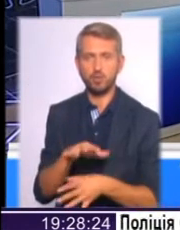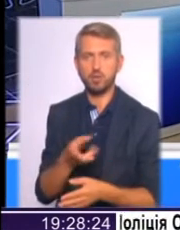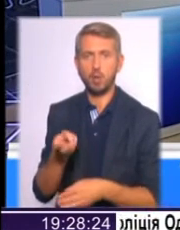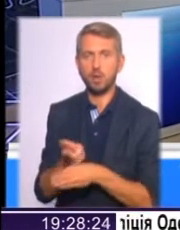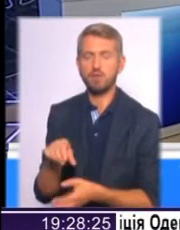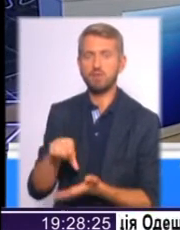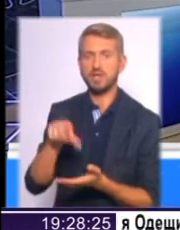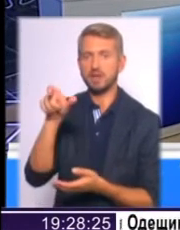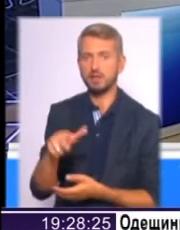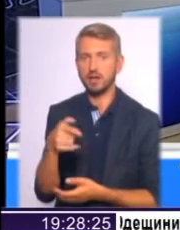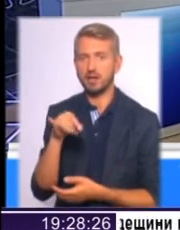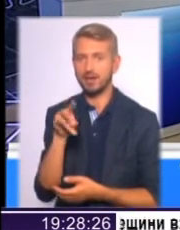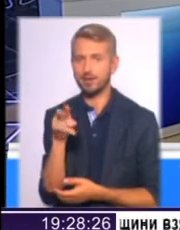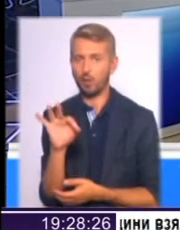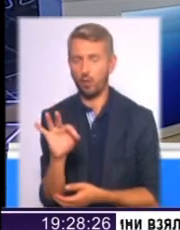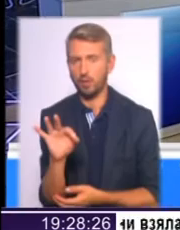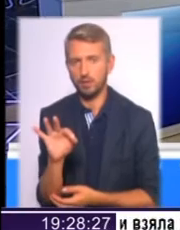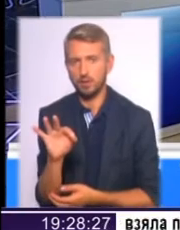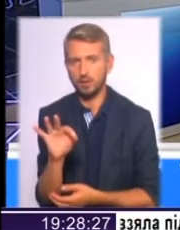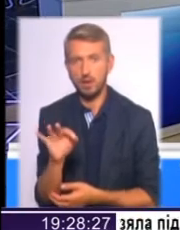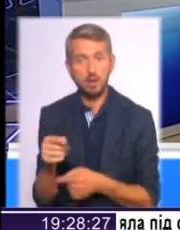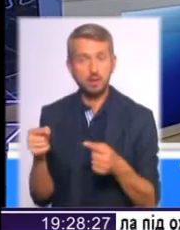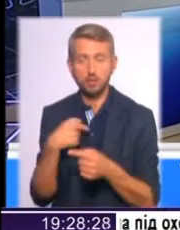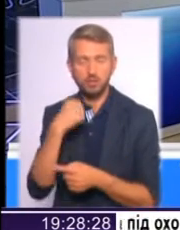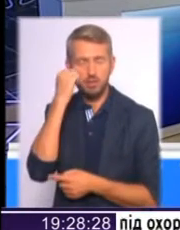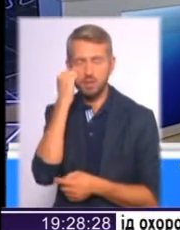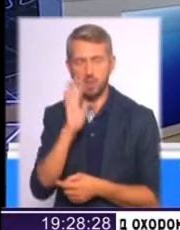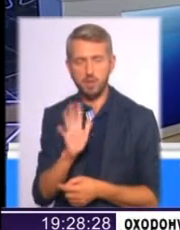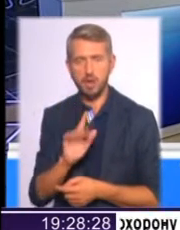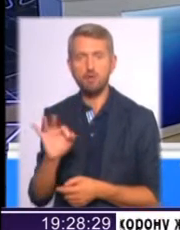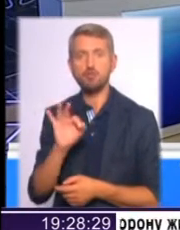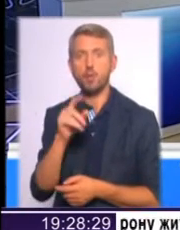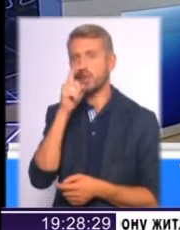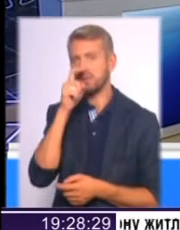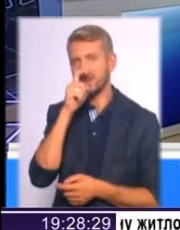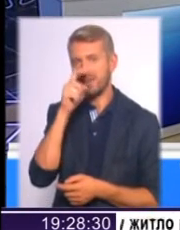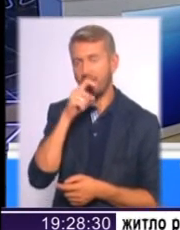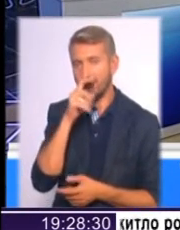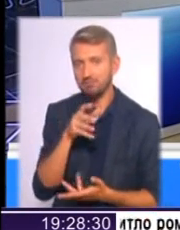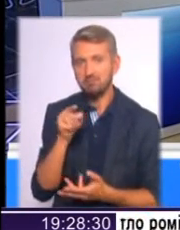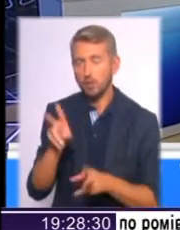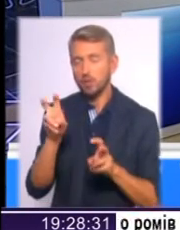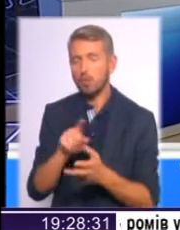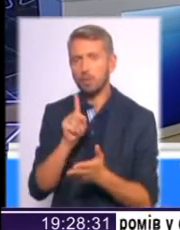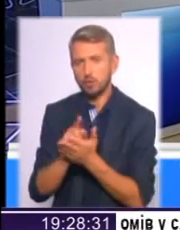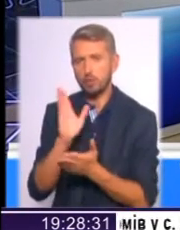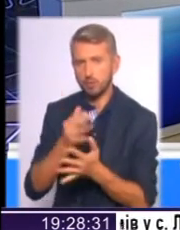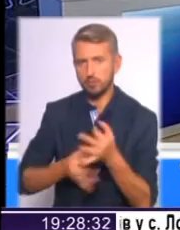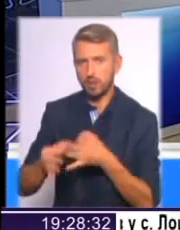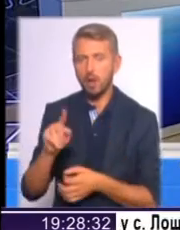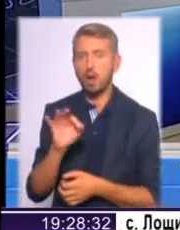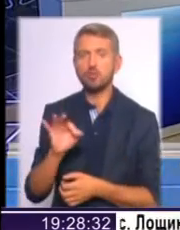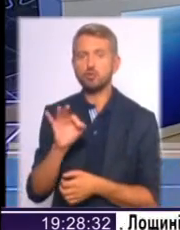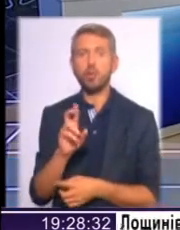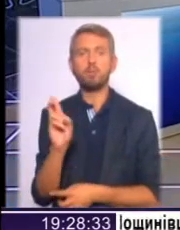представник «Грінко», от точно не пам'ятаю. Щодо сміття, ну ми і цю тему обов'язково порушимо, а щодо Бортницької